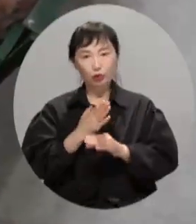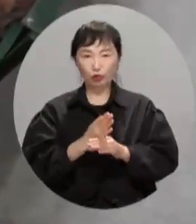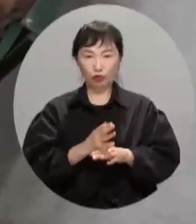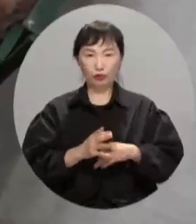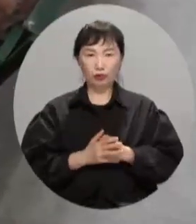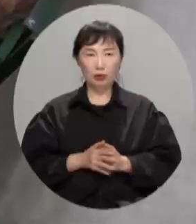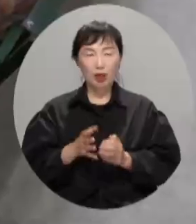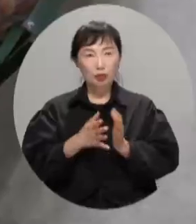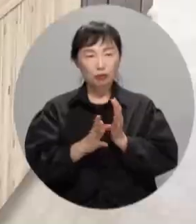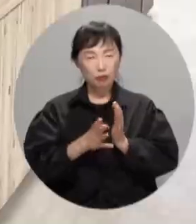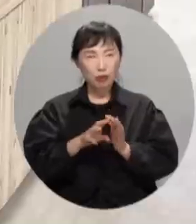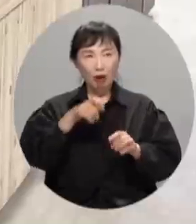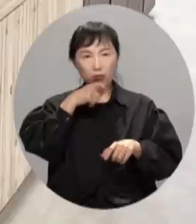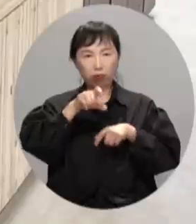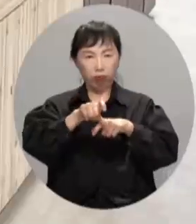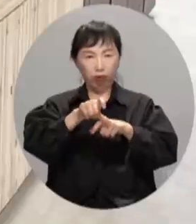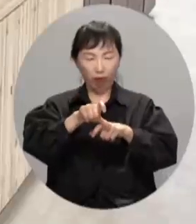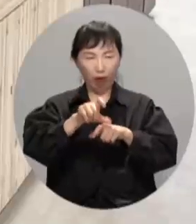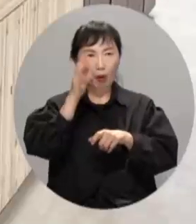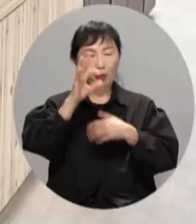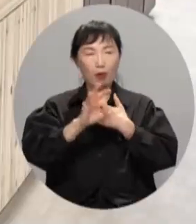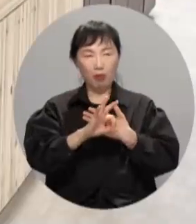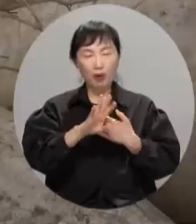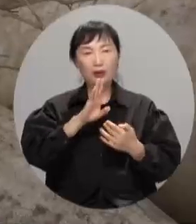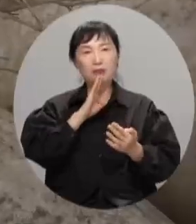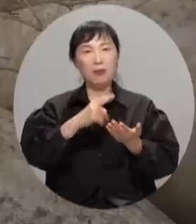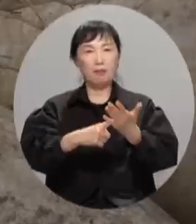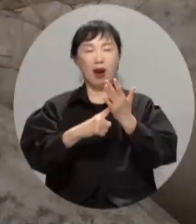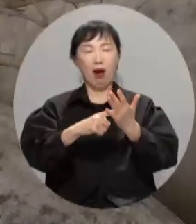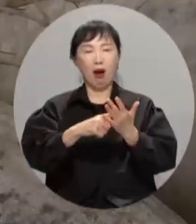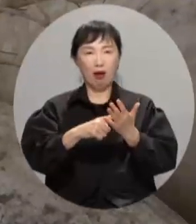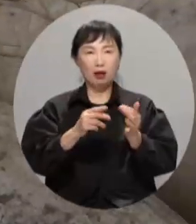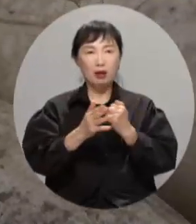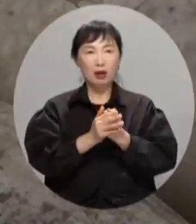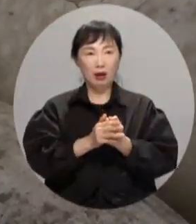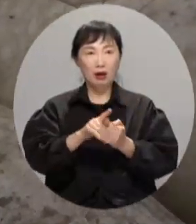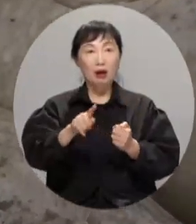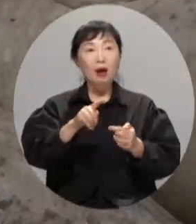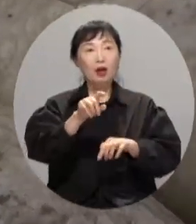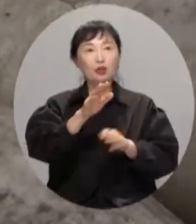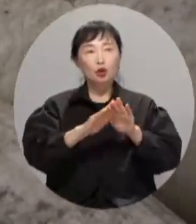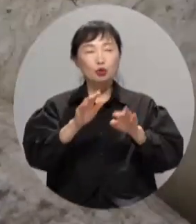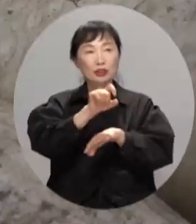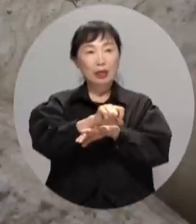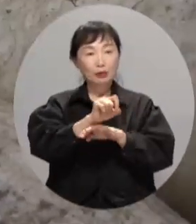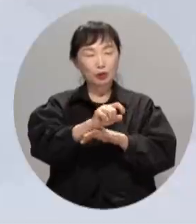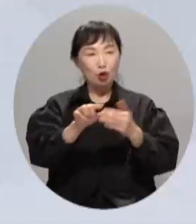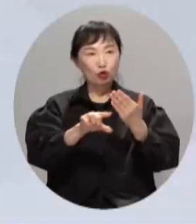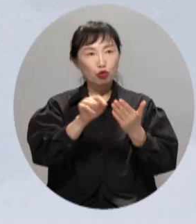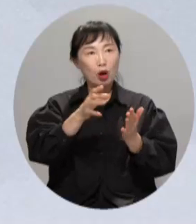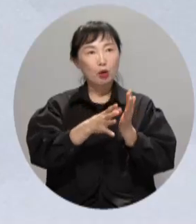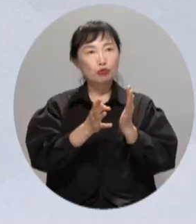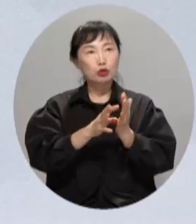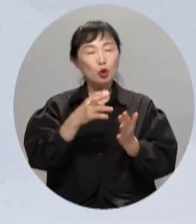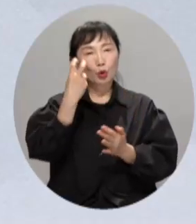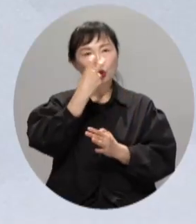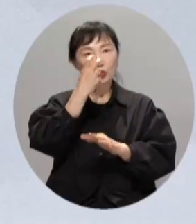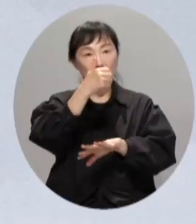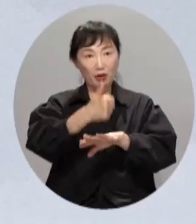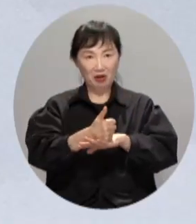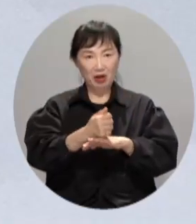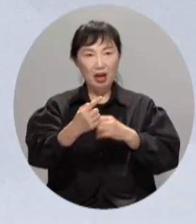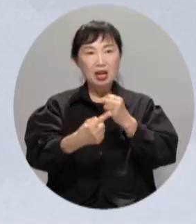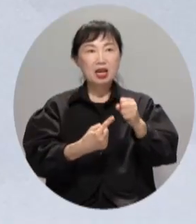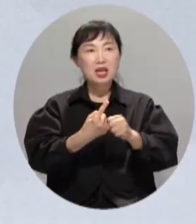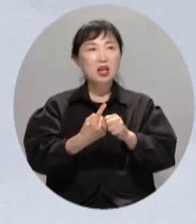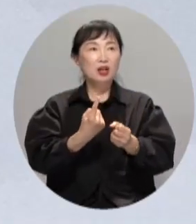급등세는 물가 통계에서 그대로 나타났습니다. 통계청 전주사무소의 9월 소비자 물가 조사 결과 1년